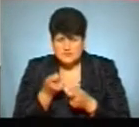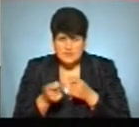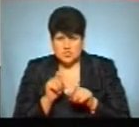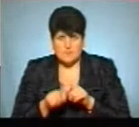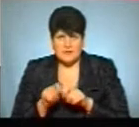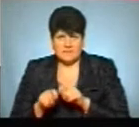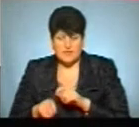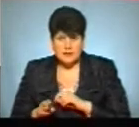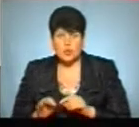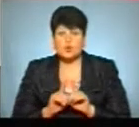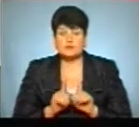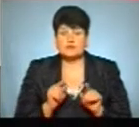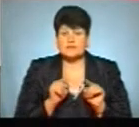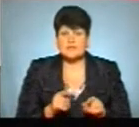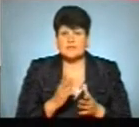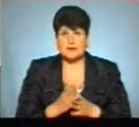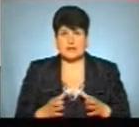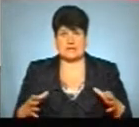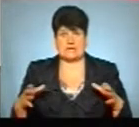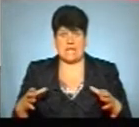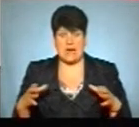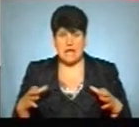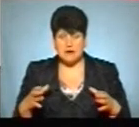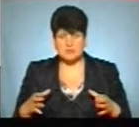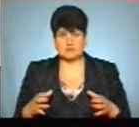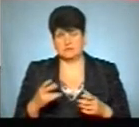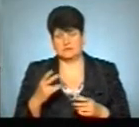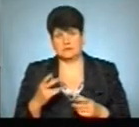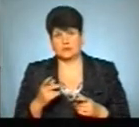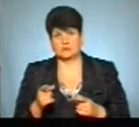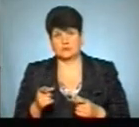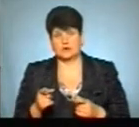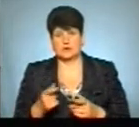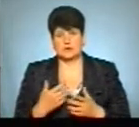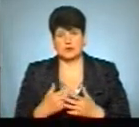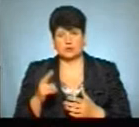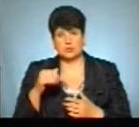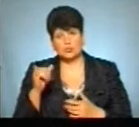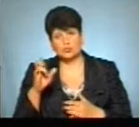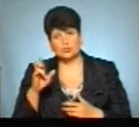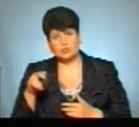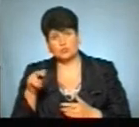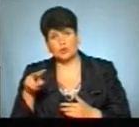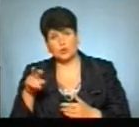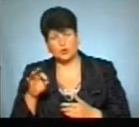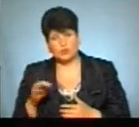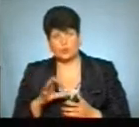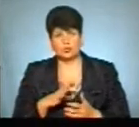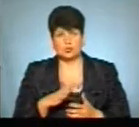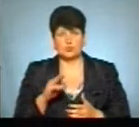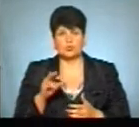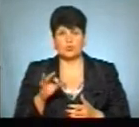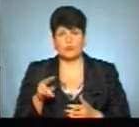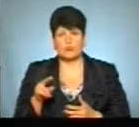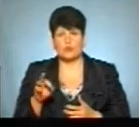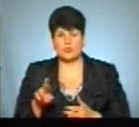перевіряти. Особливо ті, які мають діаметр, або трошки видно у них якісь пошкодження. Дупло, наприклад, ось був сюжет, там дупло тополі.